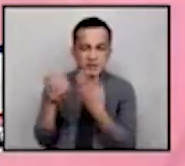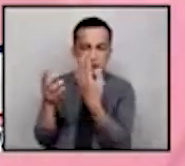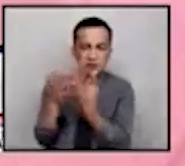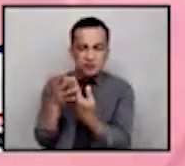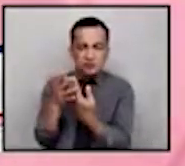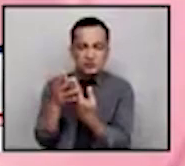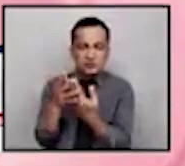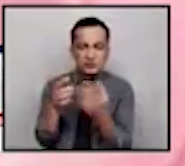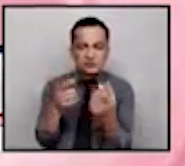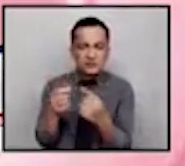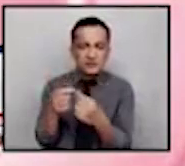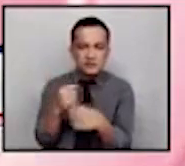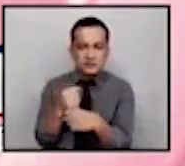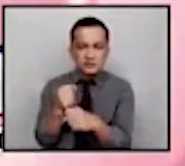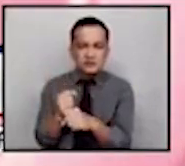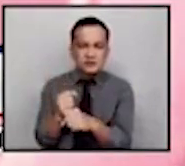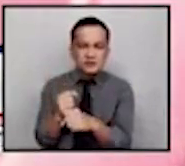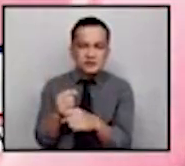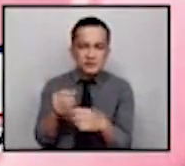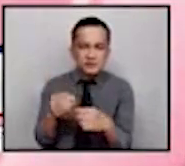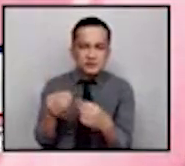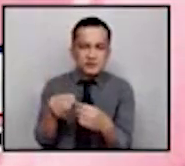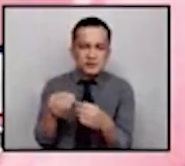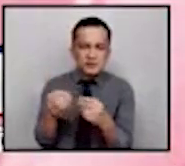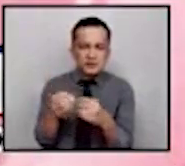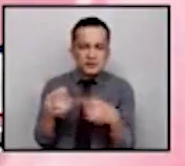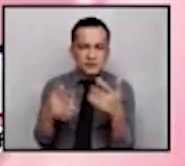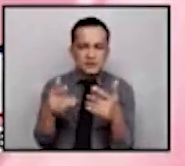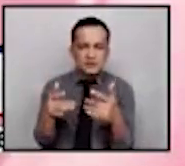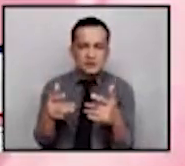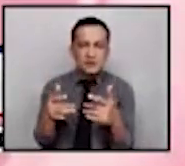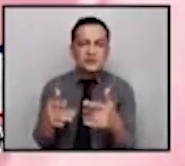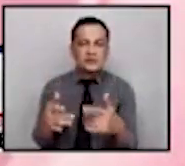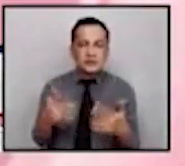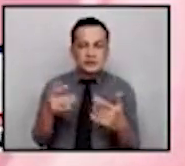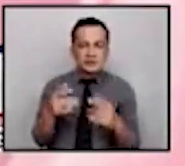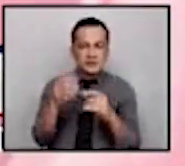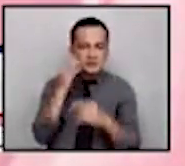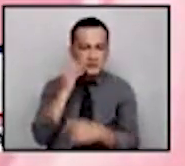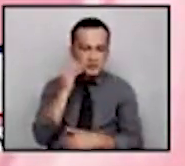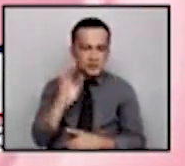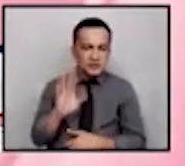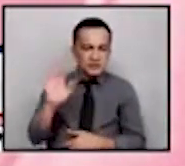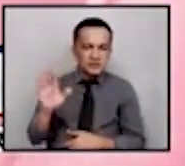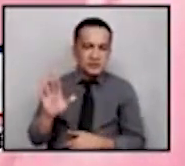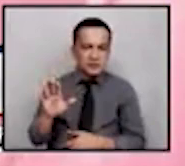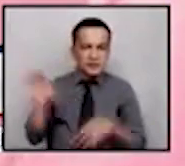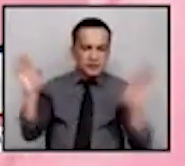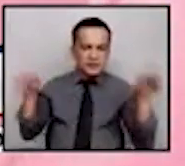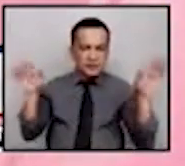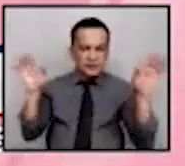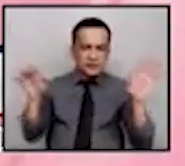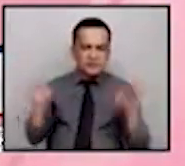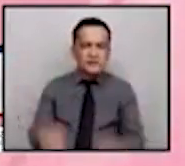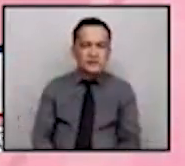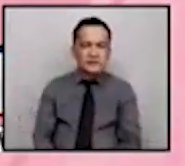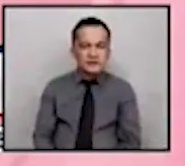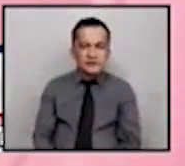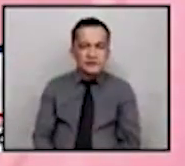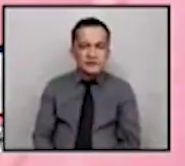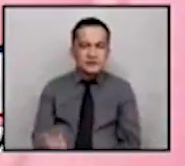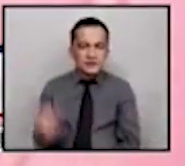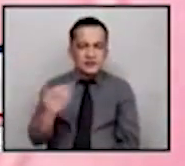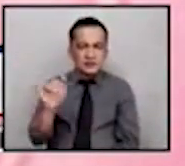namin ng mas exciting yung buhay nila. So pina-experience namin sa kanila yung paglipad, yung katulad yung ginagawa nila sa nature.